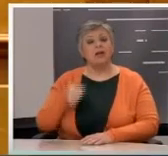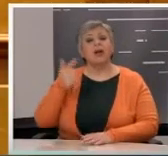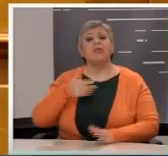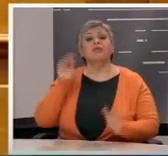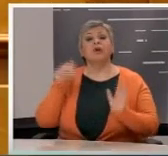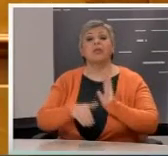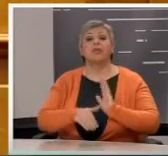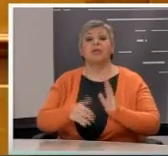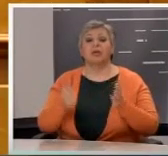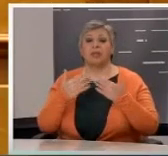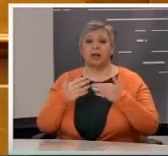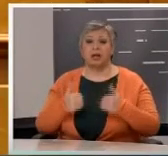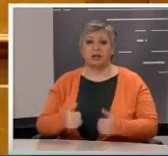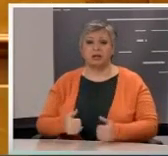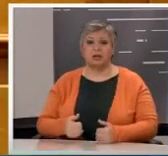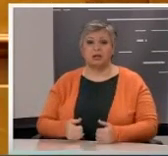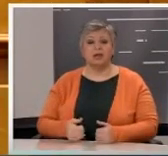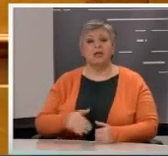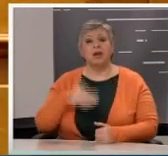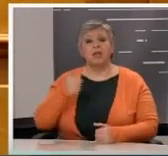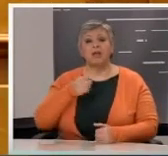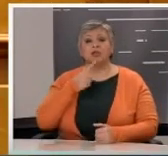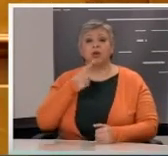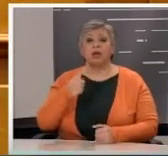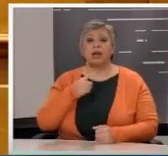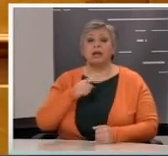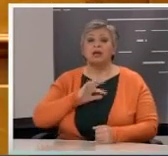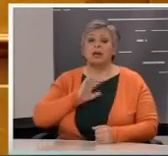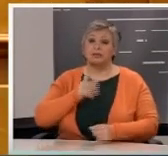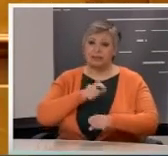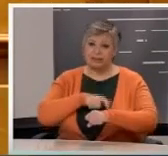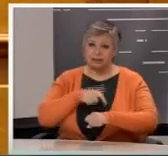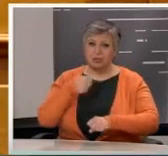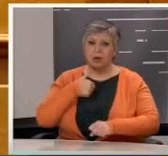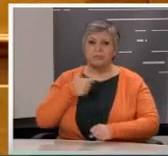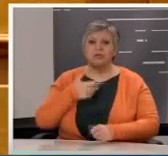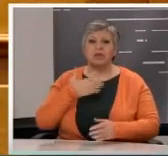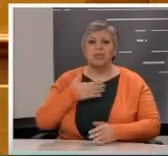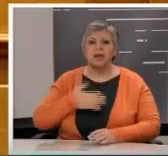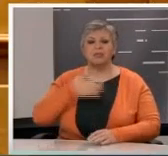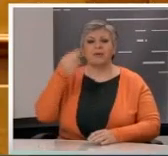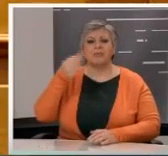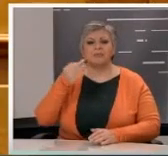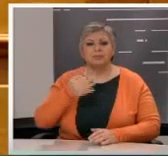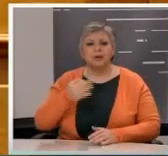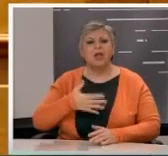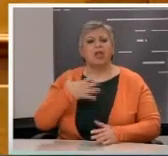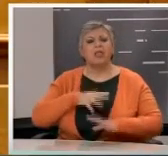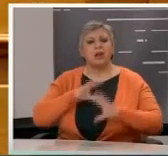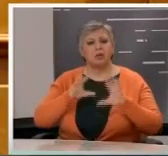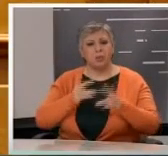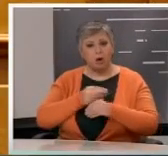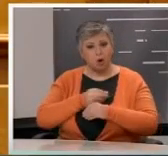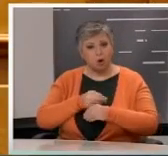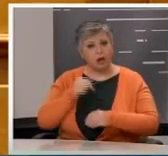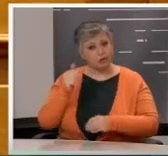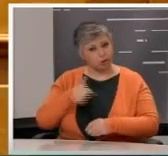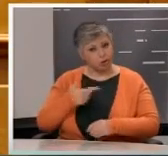Θεσμικός εκφυλισμός είναι η προσπάθεια των πολιτιακών οργάνων να βάλουν τάξη και να εφαρμόσουν τον νόμο. Δεν σας πιστεύει πλέον